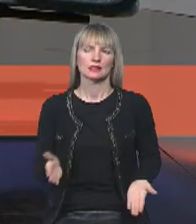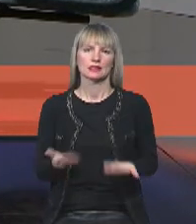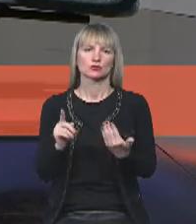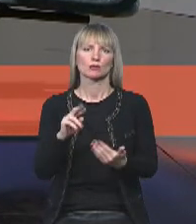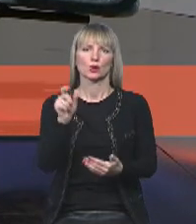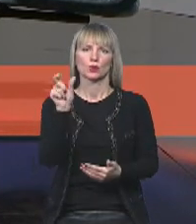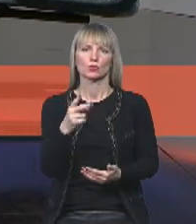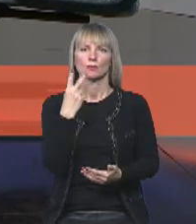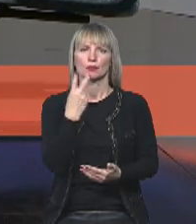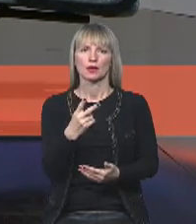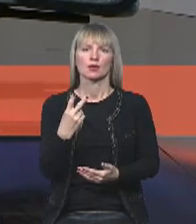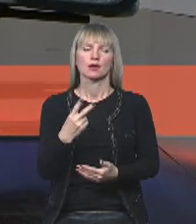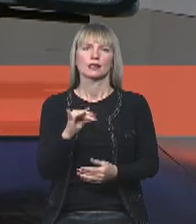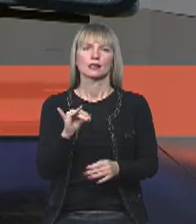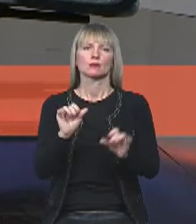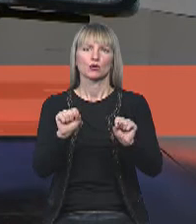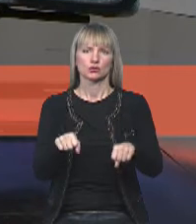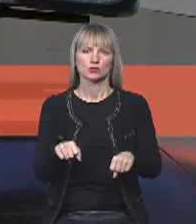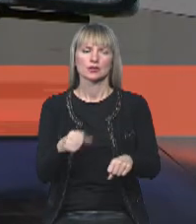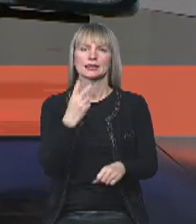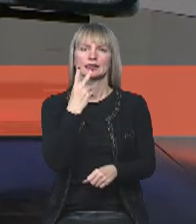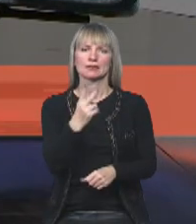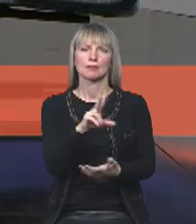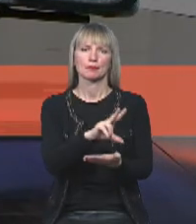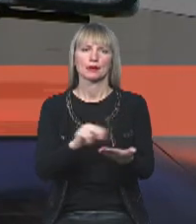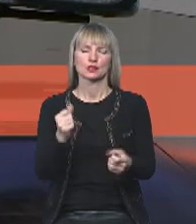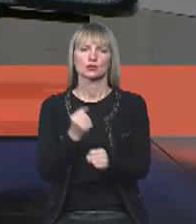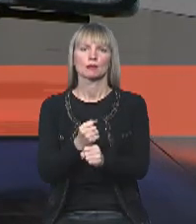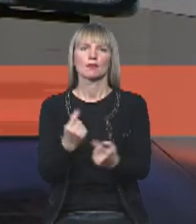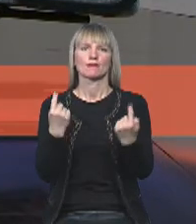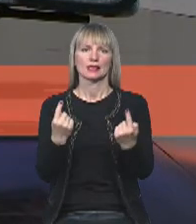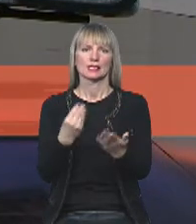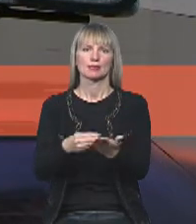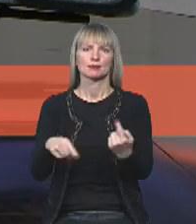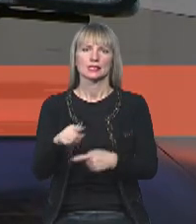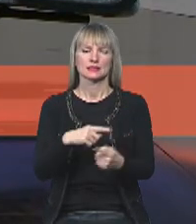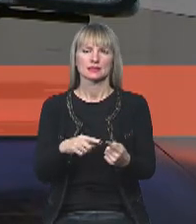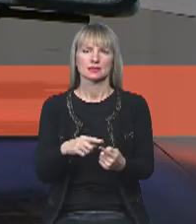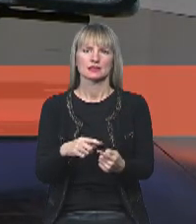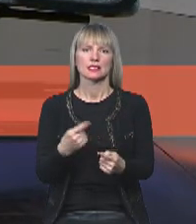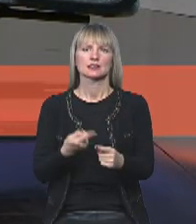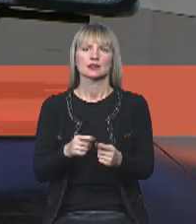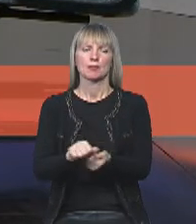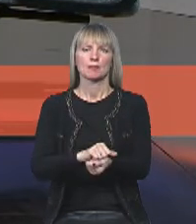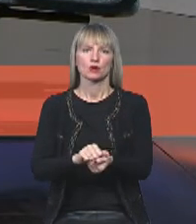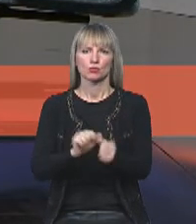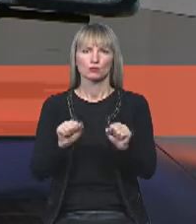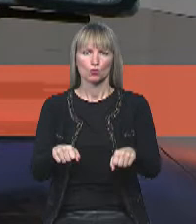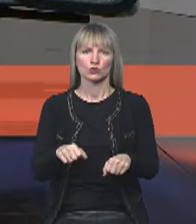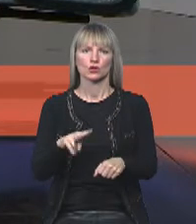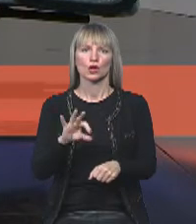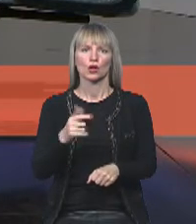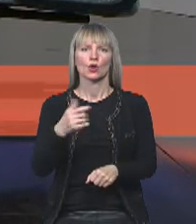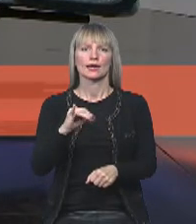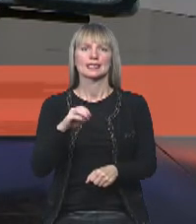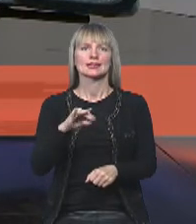люди приїхали, подивилися і, можливо, все ж таки, дивлячись приклад, зробили великий бізнес саме цього переробки. Можливо, логістика – це